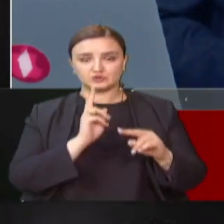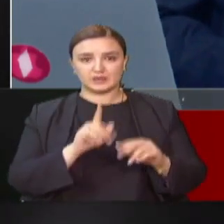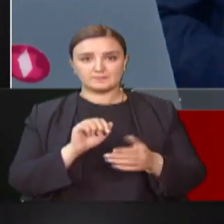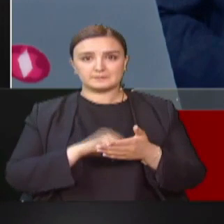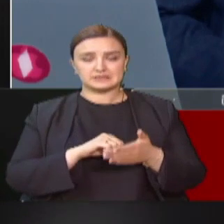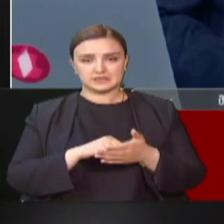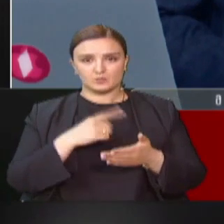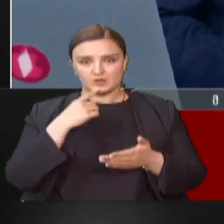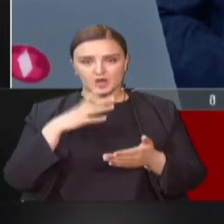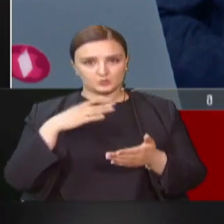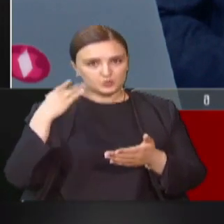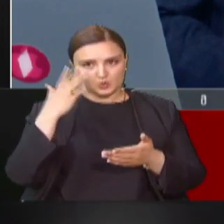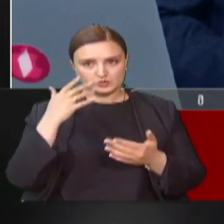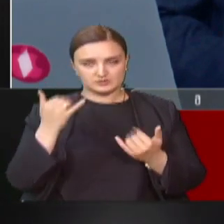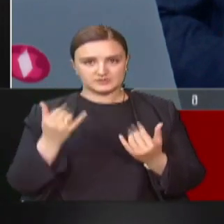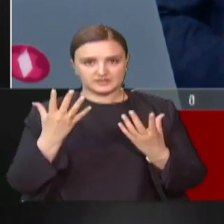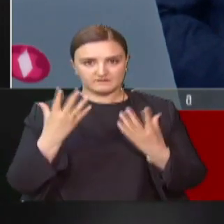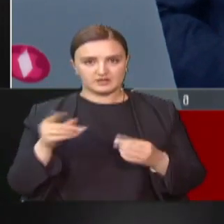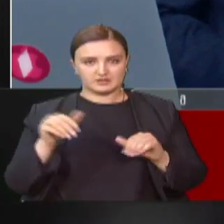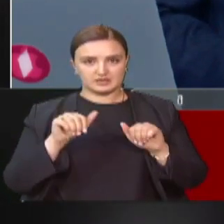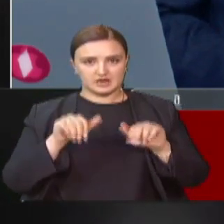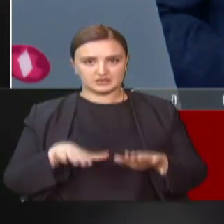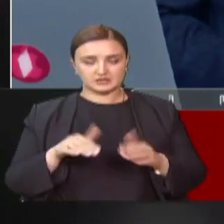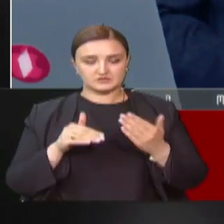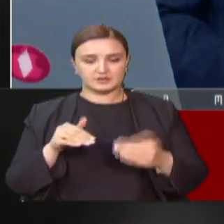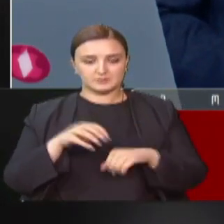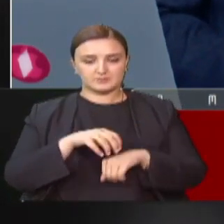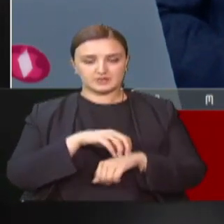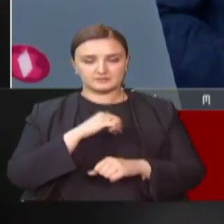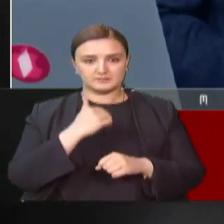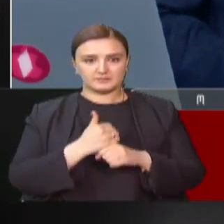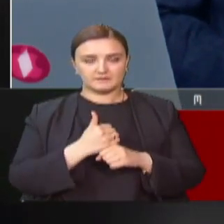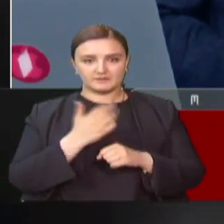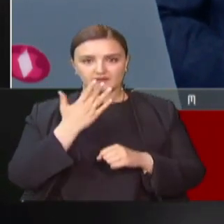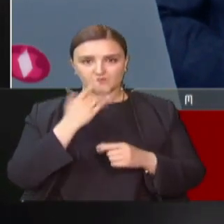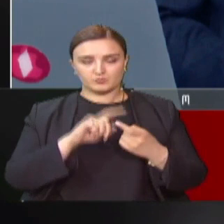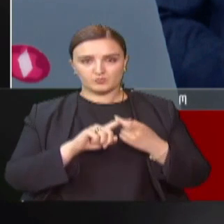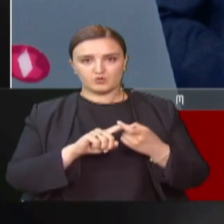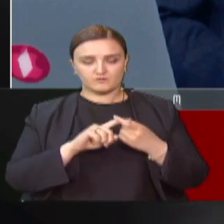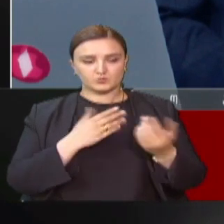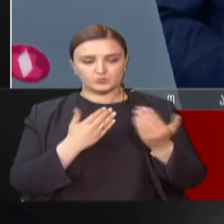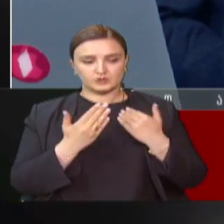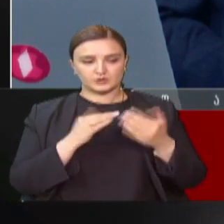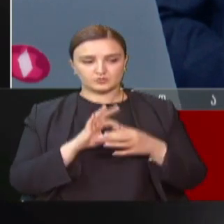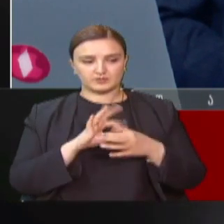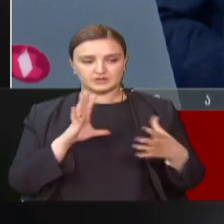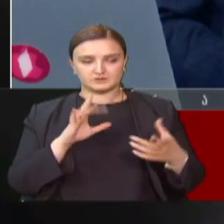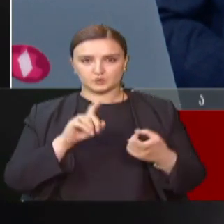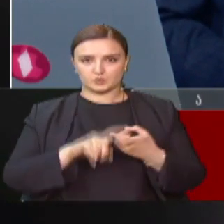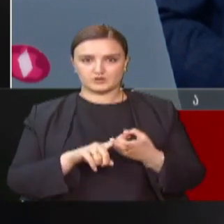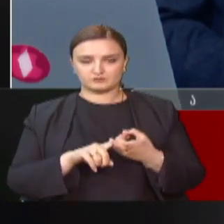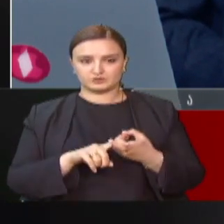ქართული ოცნების დღევანდელი გადაწყვეტილება, რომელიც თქვენი პარტიის მთავარ ევროპულ მოკავშირესთან ურთიერთობის გაწყვეტას